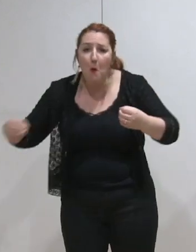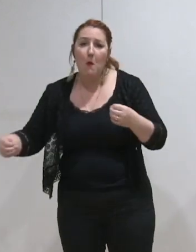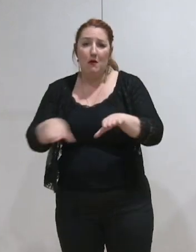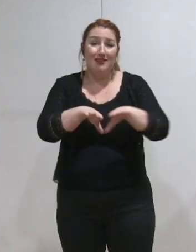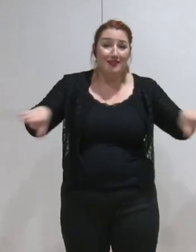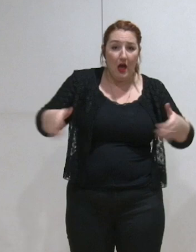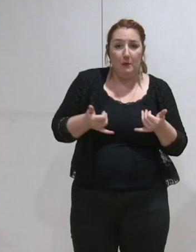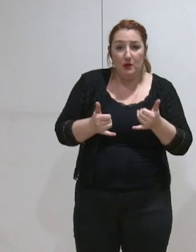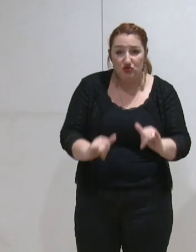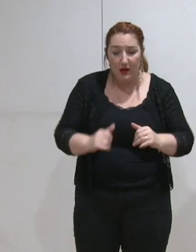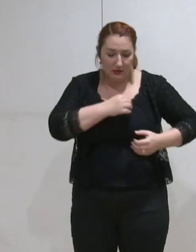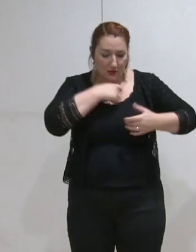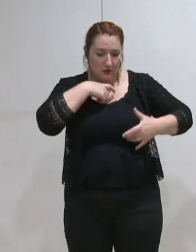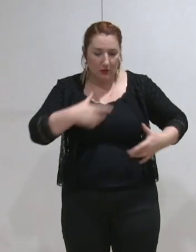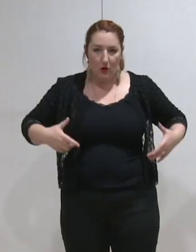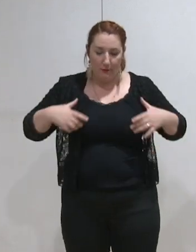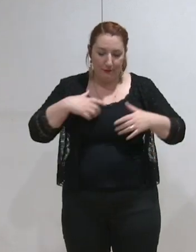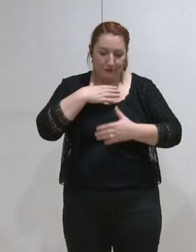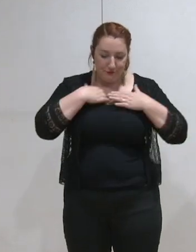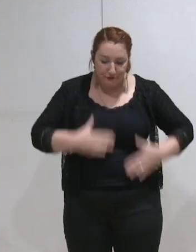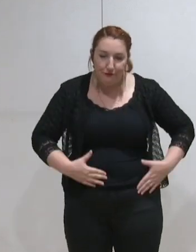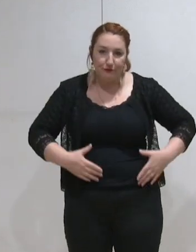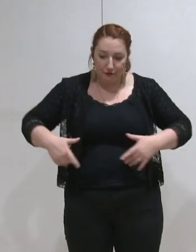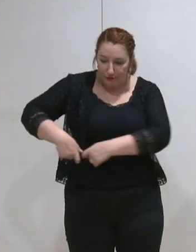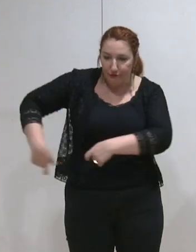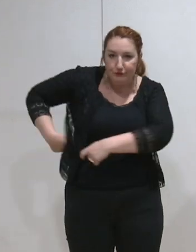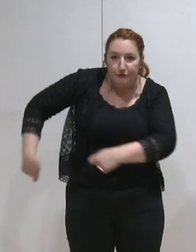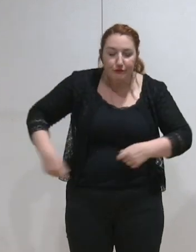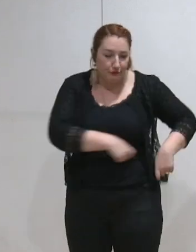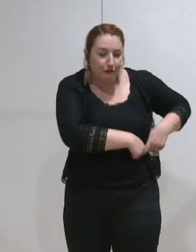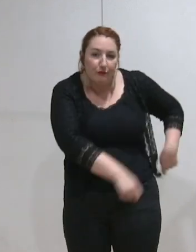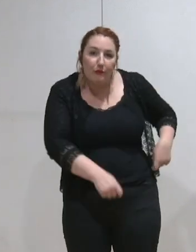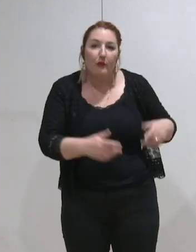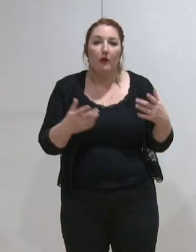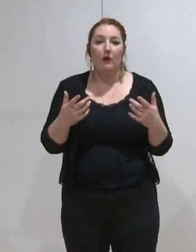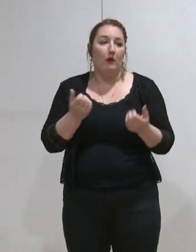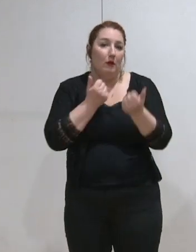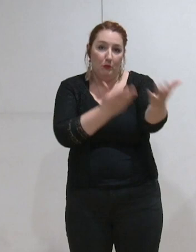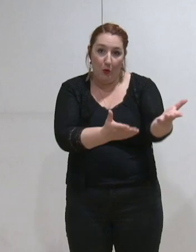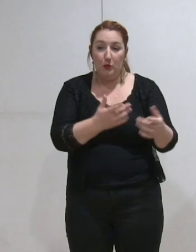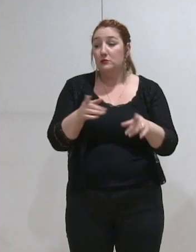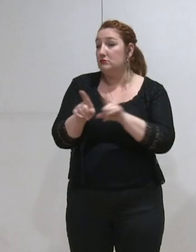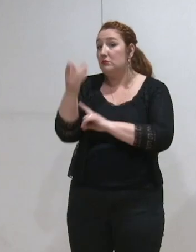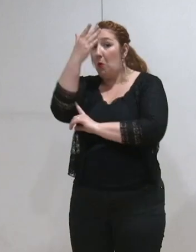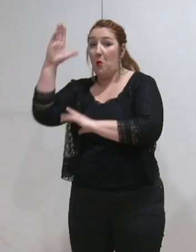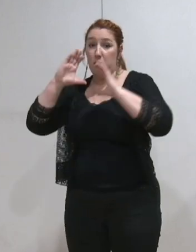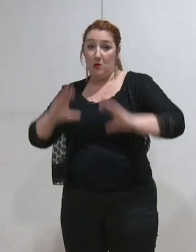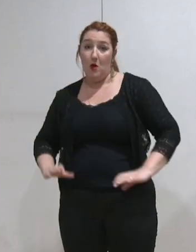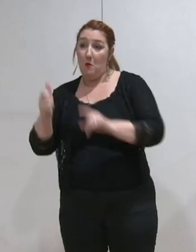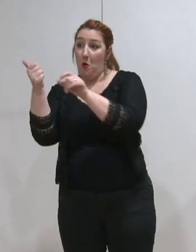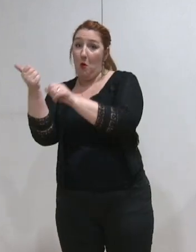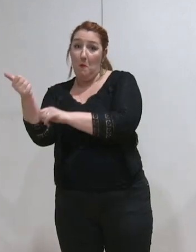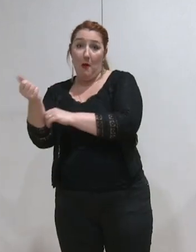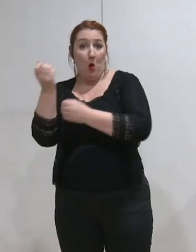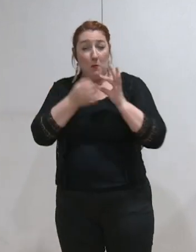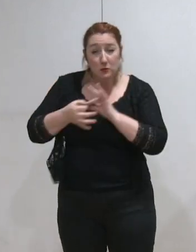des chasubles d'ailleurs c'est l'occasion de dire que d'autres clubs ont manifesté immédiatement leur solidarité et je tiens